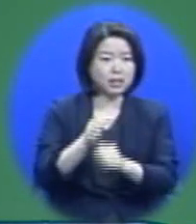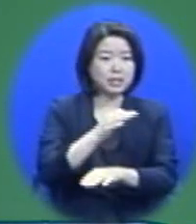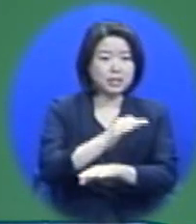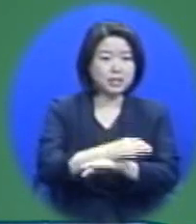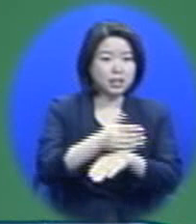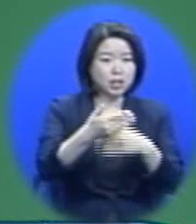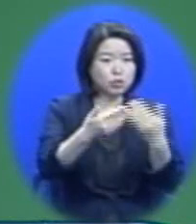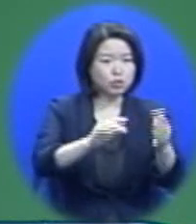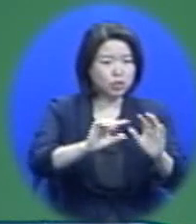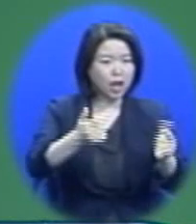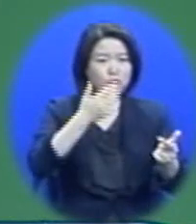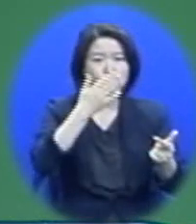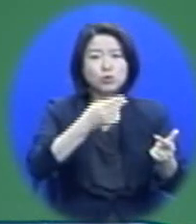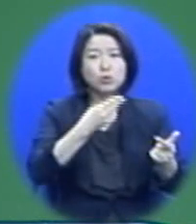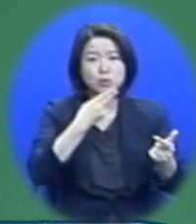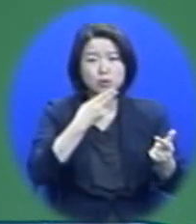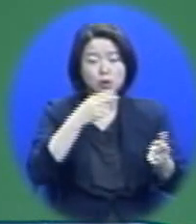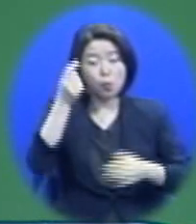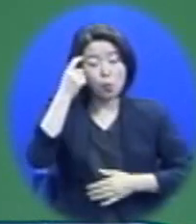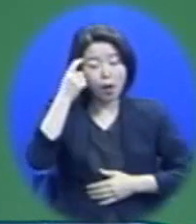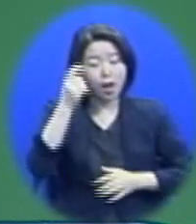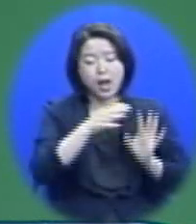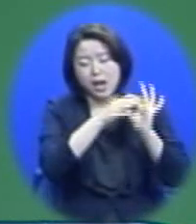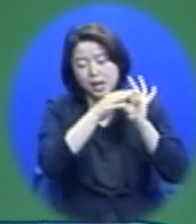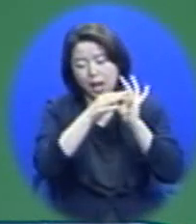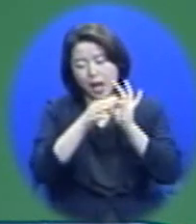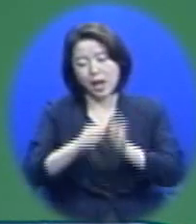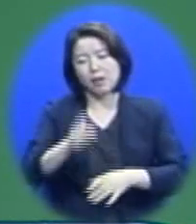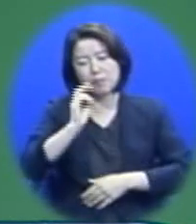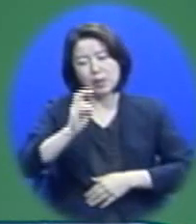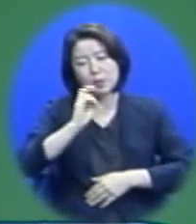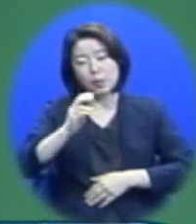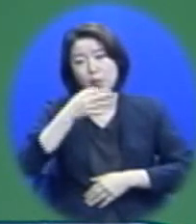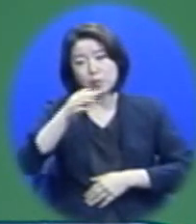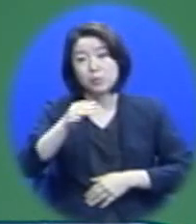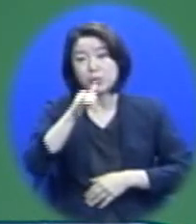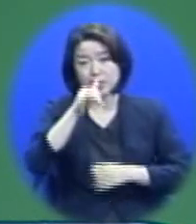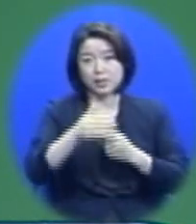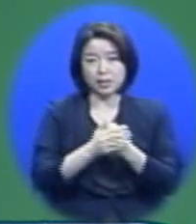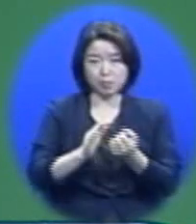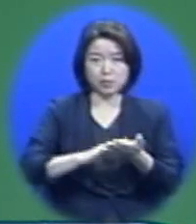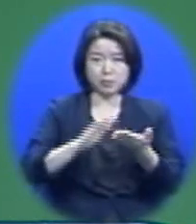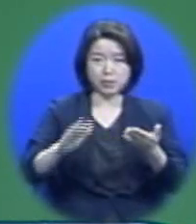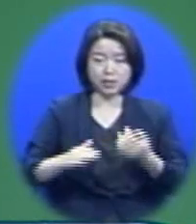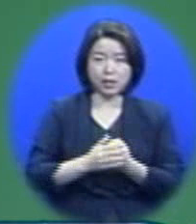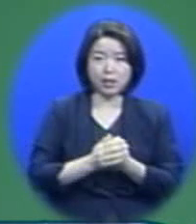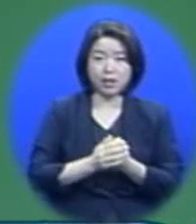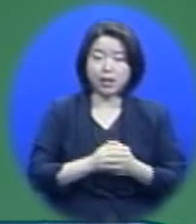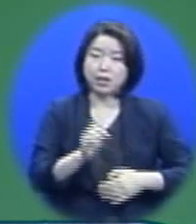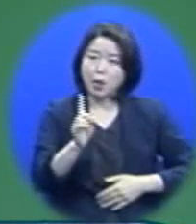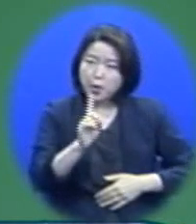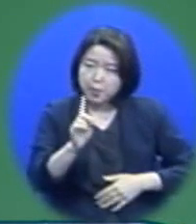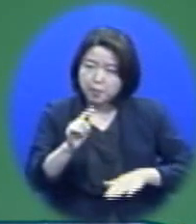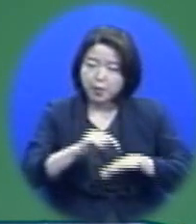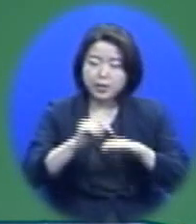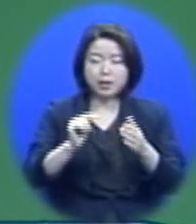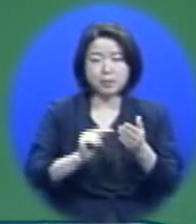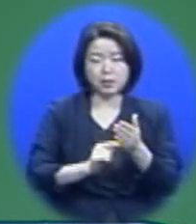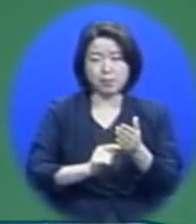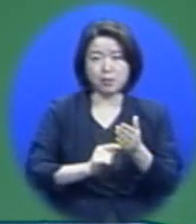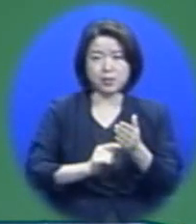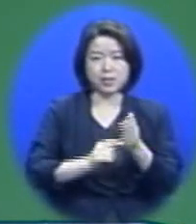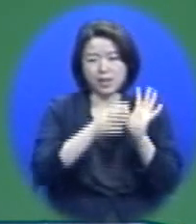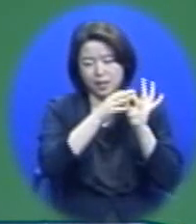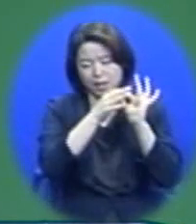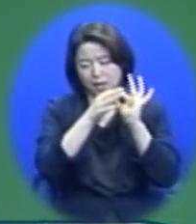없어요. 계속 노래를 부르니까. 노래를 부른다는 말은 내 마음속에 끊임없는 갈망을